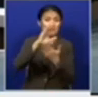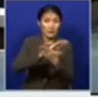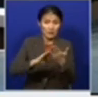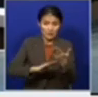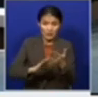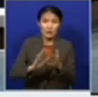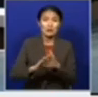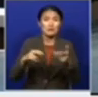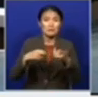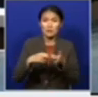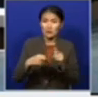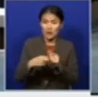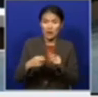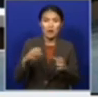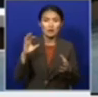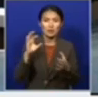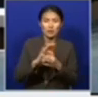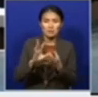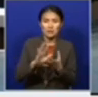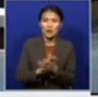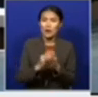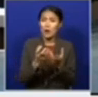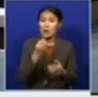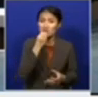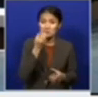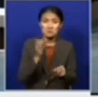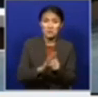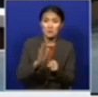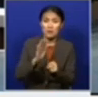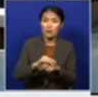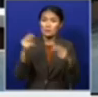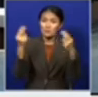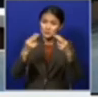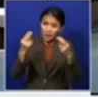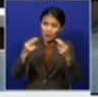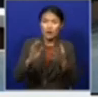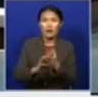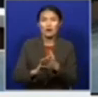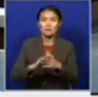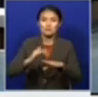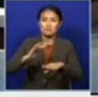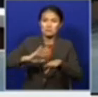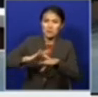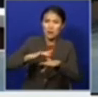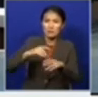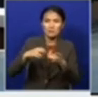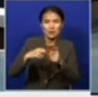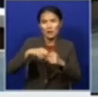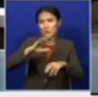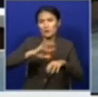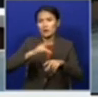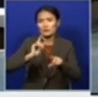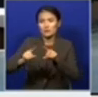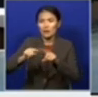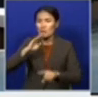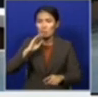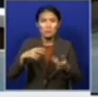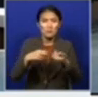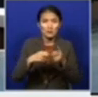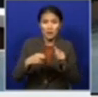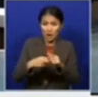ความสามารถของไทยในการแข่งขันการส่งออกอาหารในสู่ตลาดโลกค่ะหากวันข้างหน้า